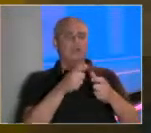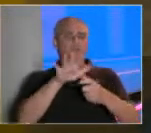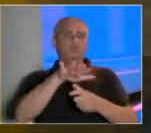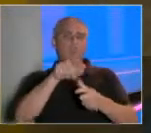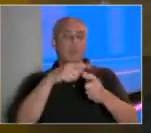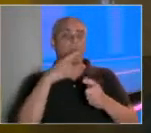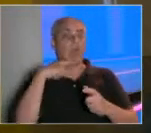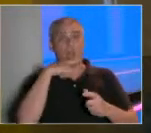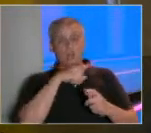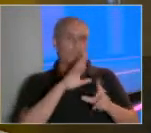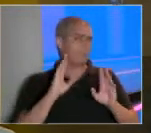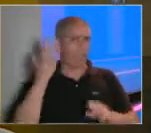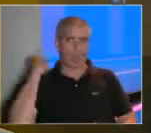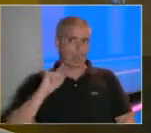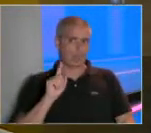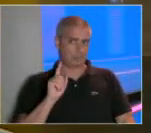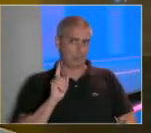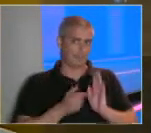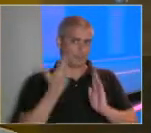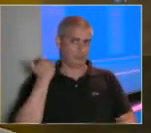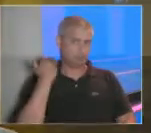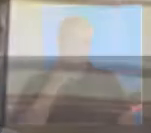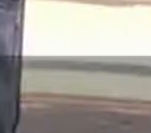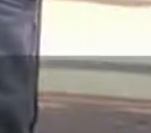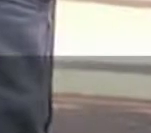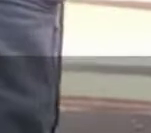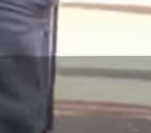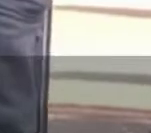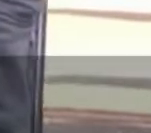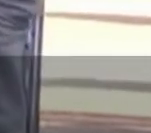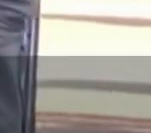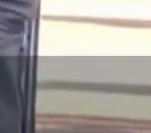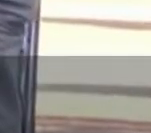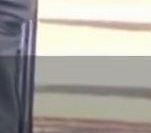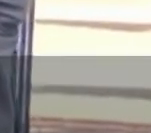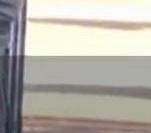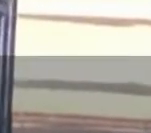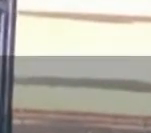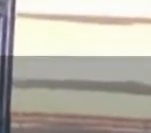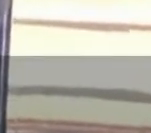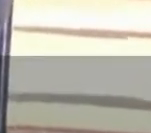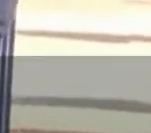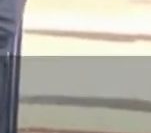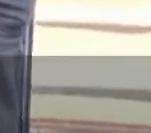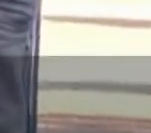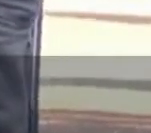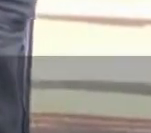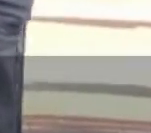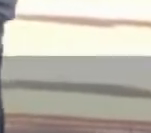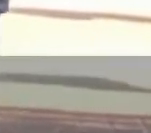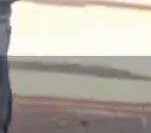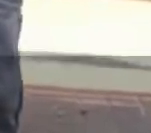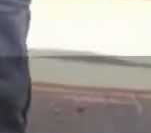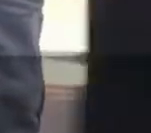שזה דבר חשוב, מה שלא קרה בפעם הראשונה, בגל הראשון אם תרצה, אז תגיעו את כל המדינה, יש לכך משמעות.